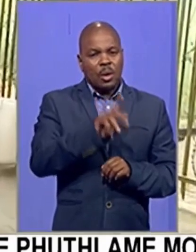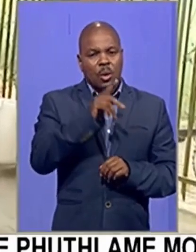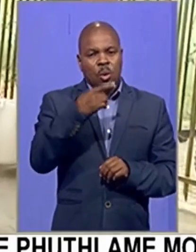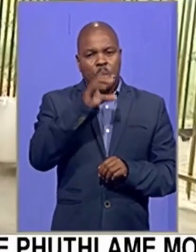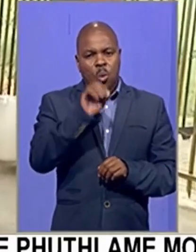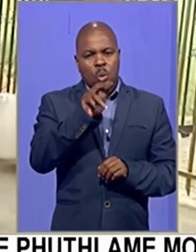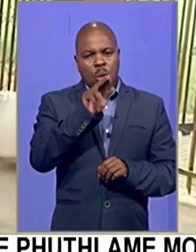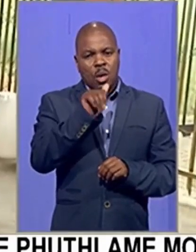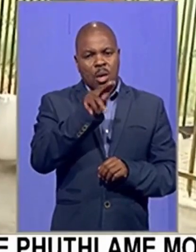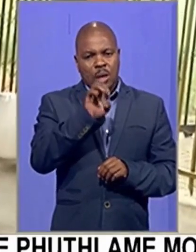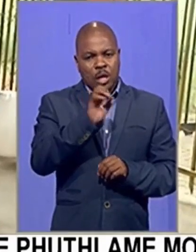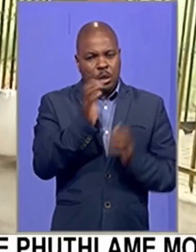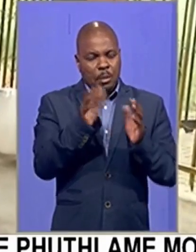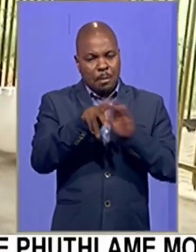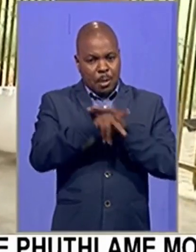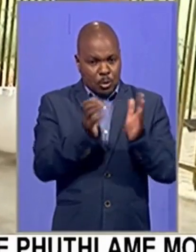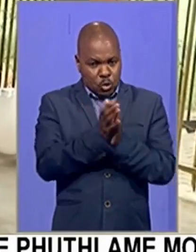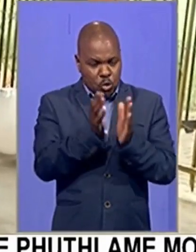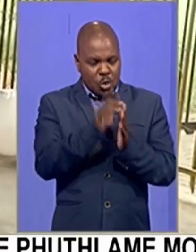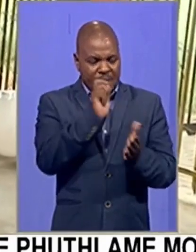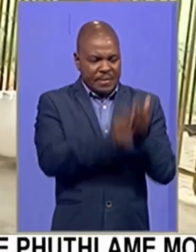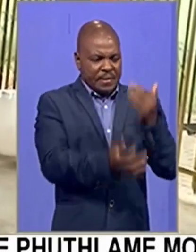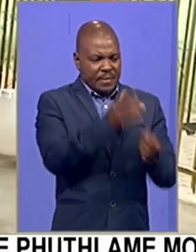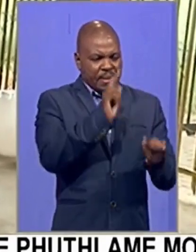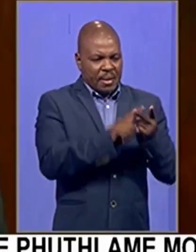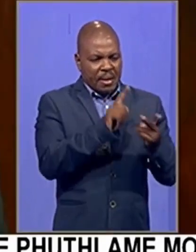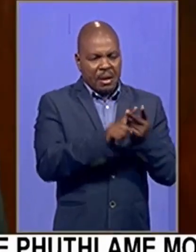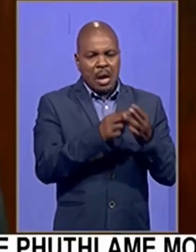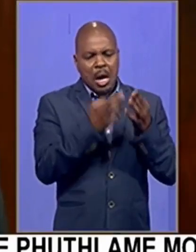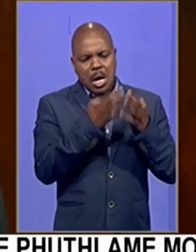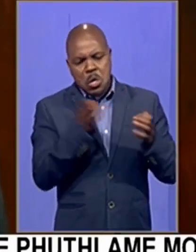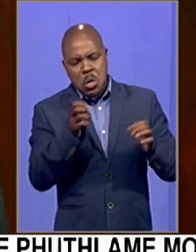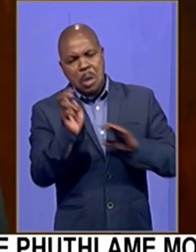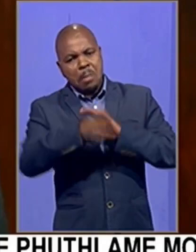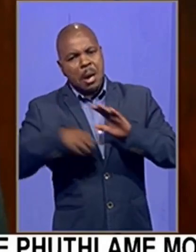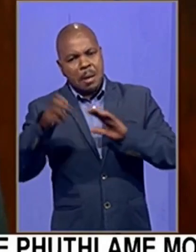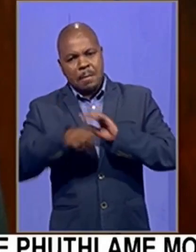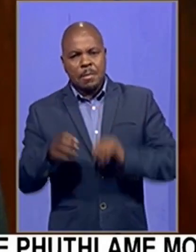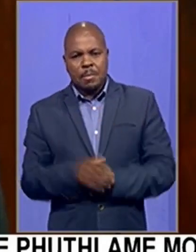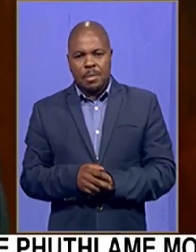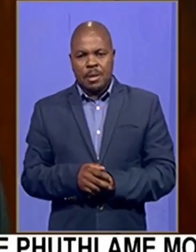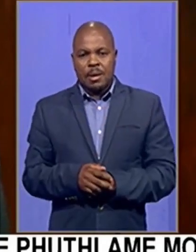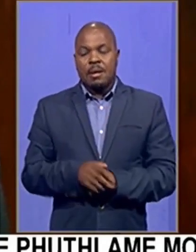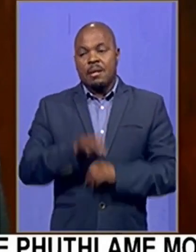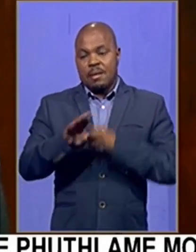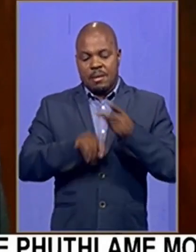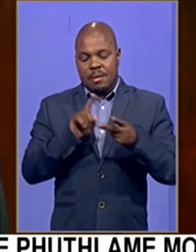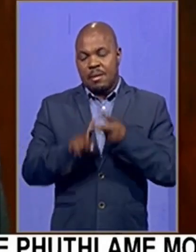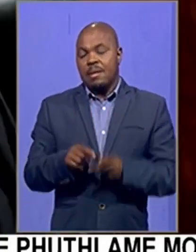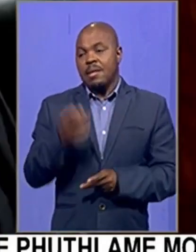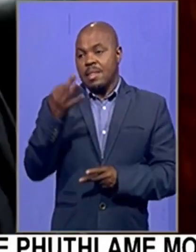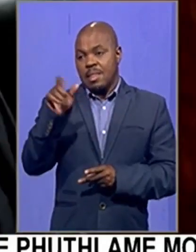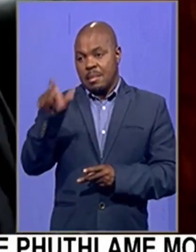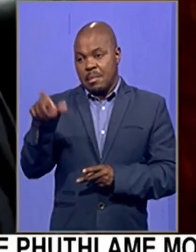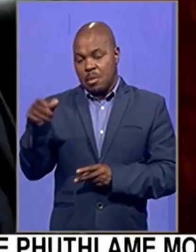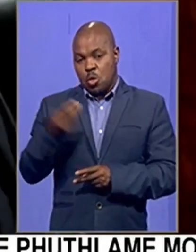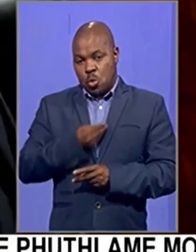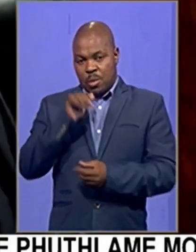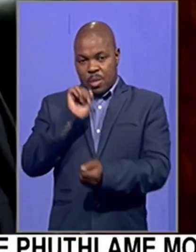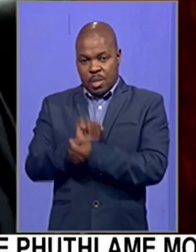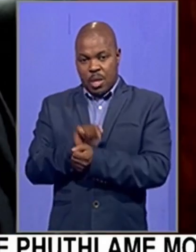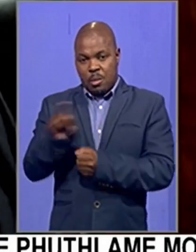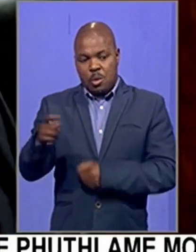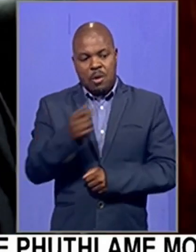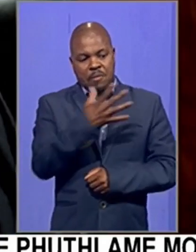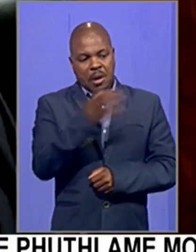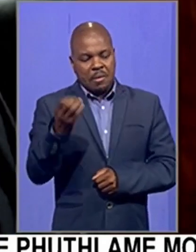Kgonyane se ileng sa tjheswa mme ha utsuwa le dithusa thuto. Batjha ba bararo ba ile ba qhautswa mme ba lokollwa ka beili ya diranta tse